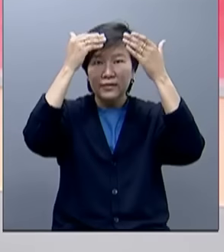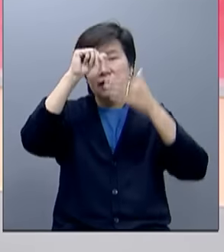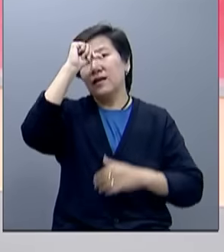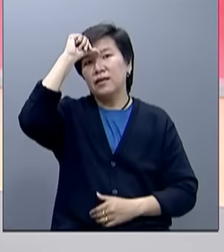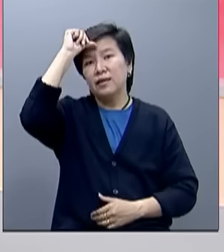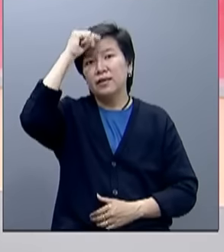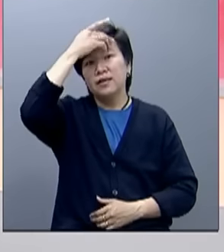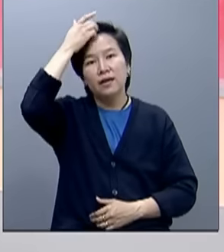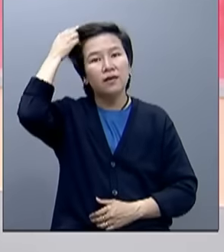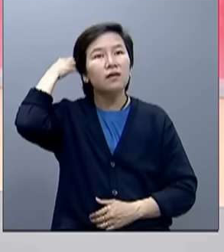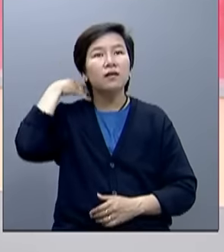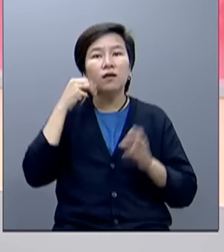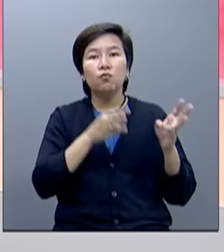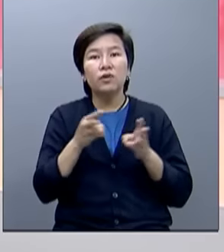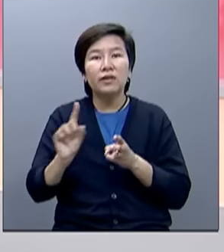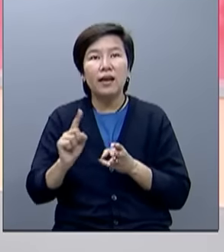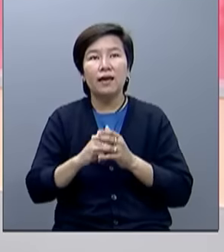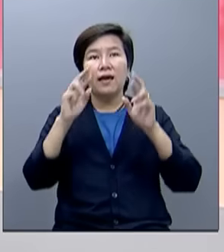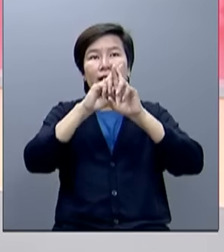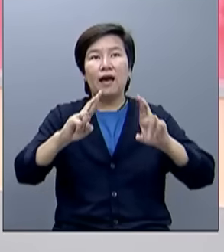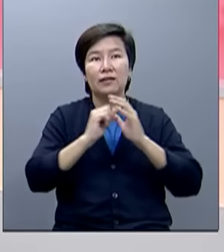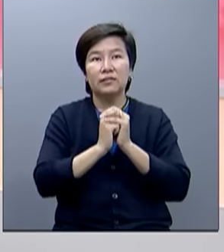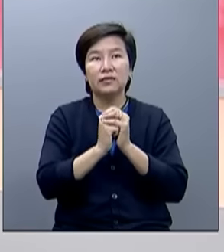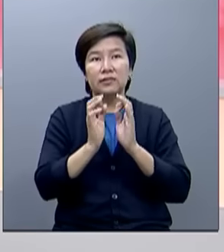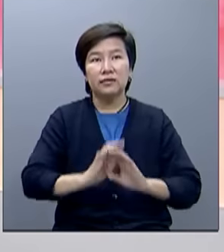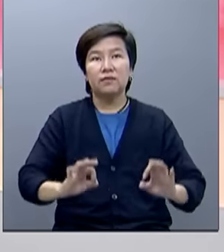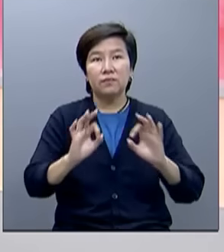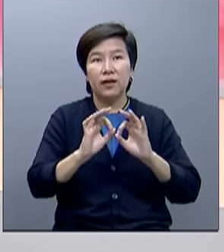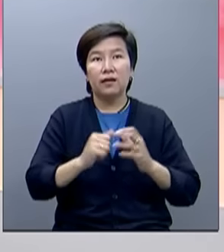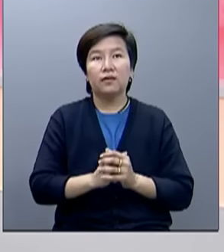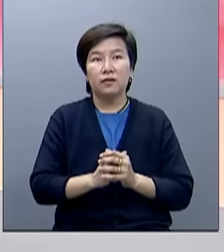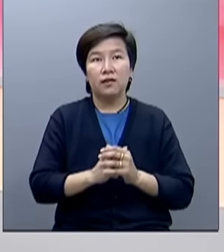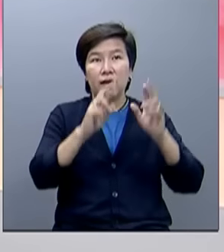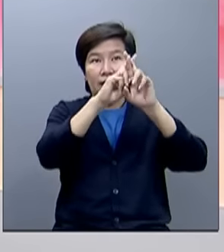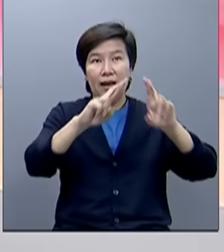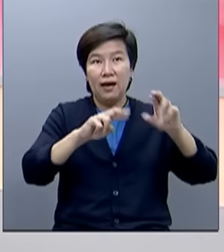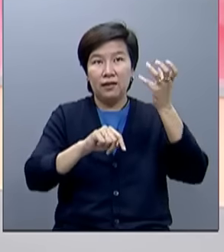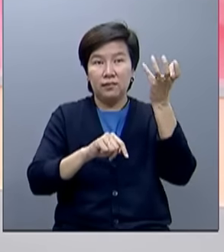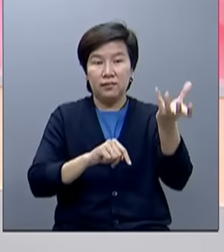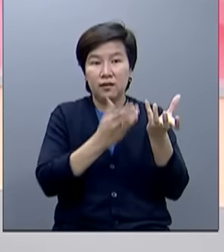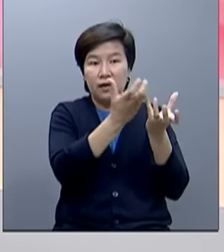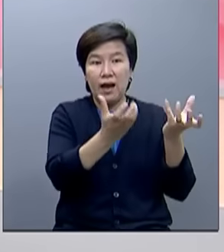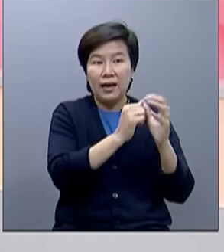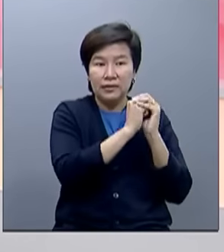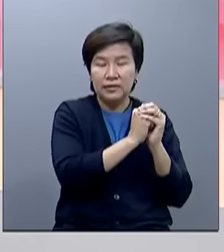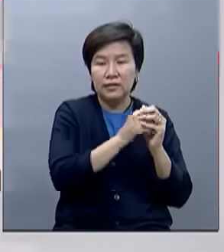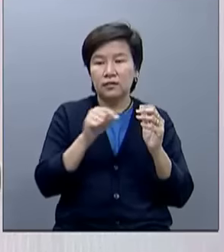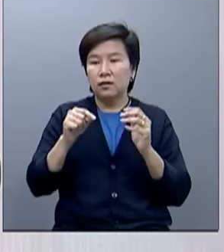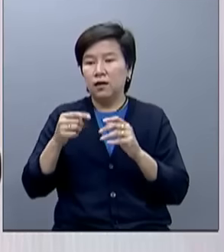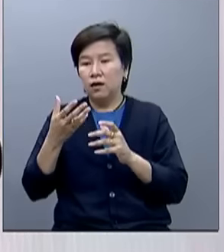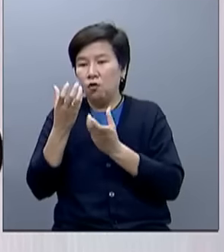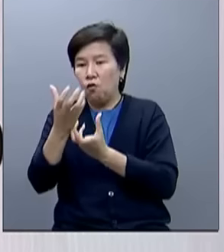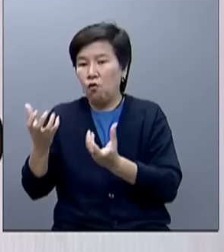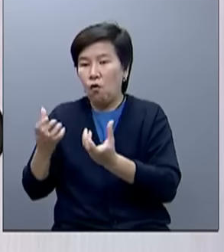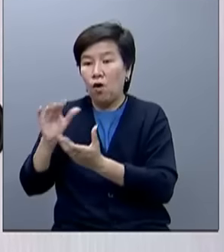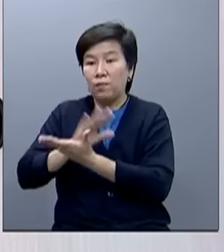กำหนดให้ร้านค้าจากจีนจะต้องมีสินค้าของประเทศเขาอยู่ในร้านอยู่ที่ร้อยละ 60ห้ามนำเข้าสินค้าภาค